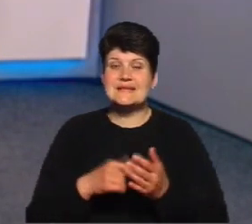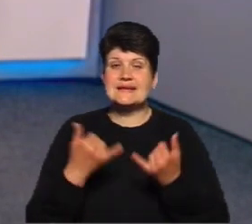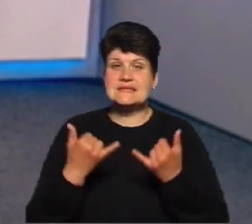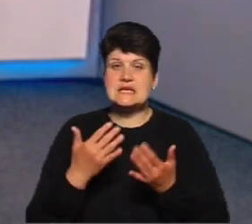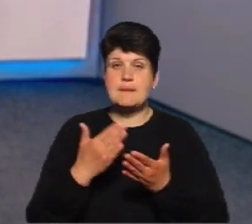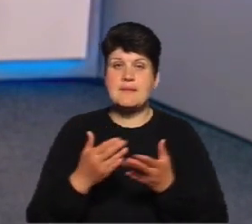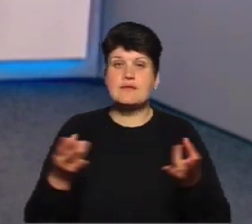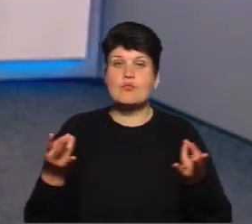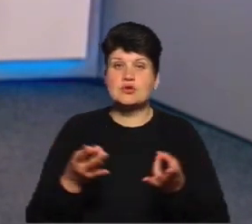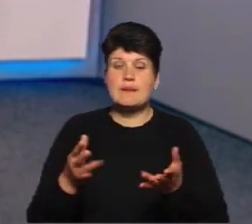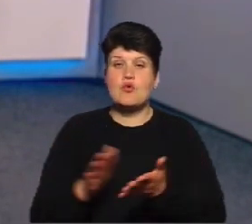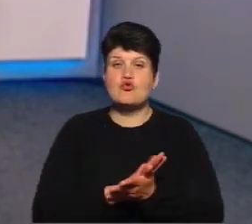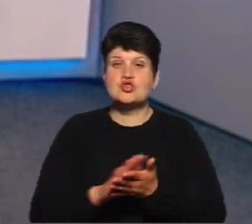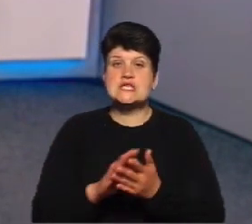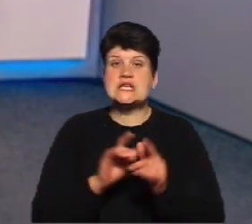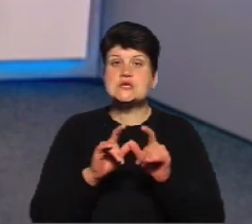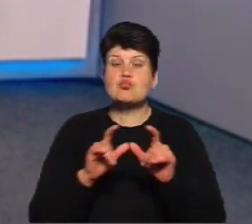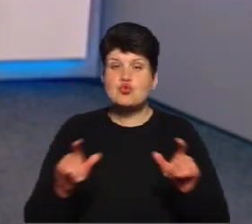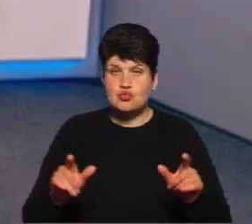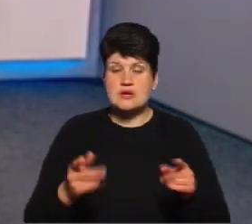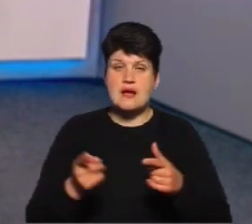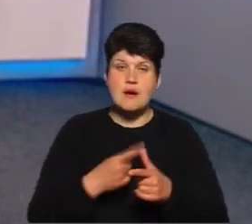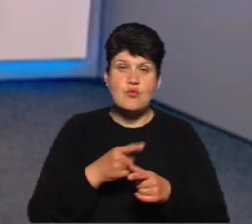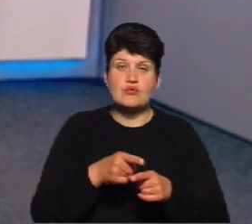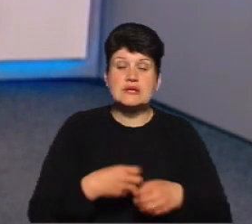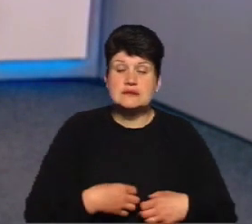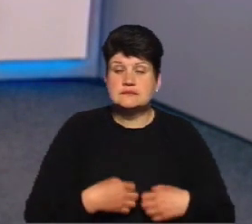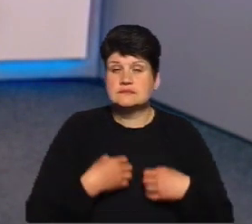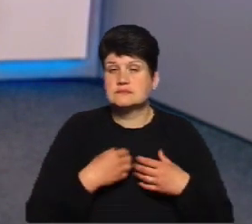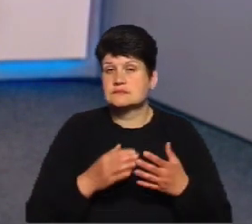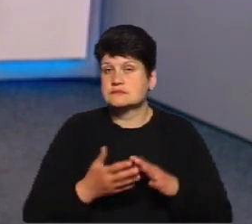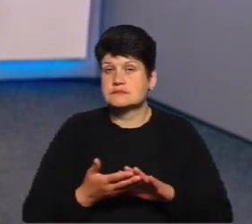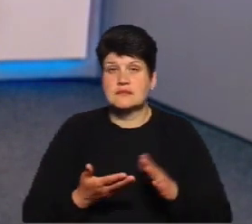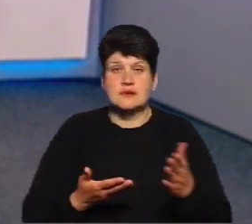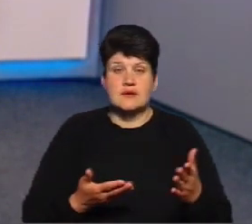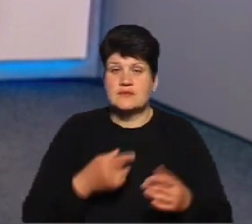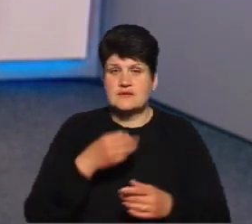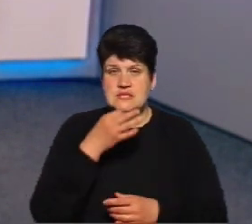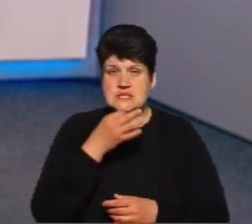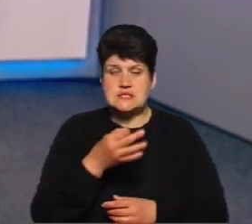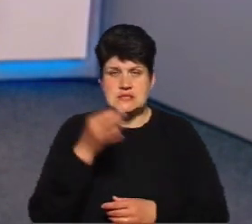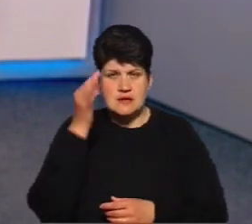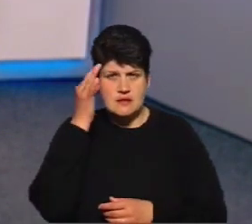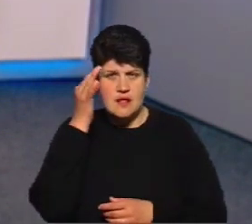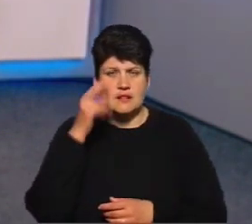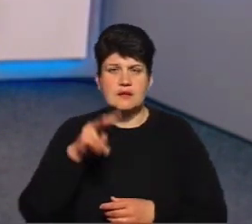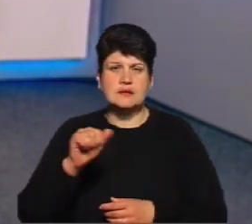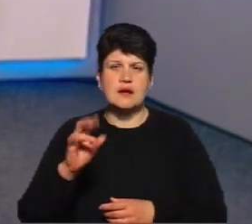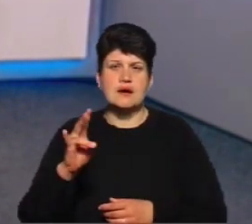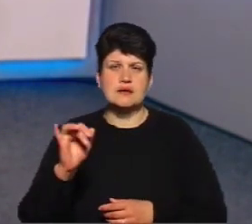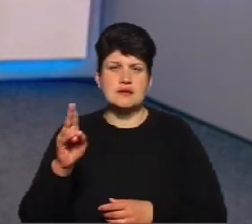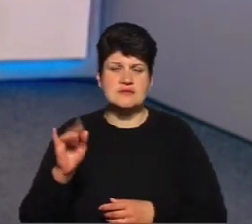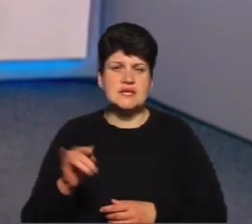в очисних спорудах, або вони в жахливому стані. Є проблема, ви згадали, у Ланівцях, так? Тобто там нові очисні споруди, які не